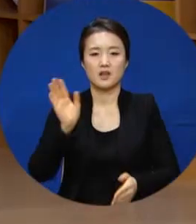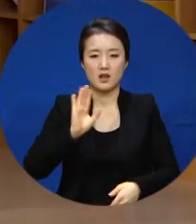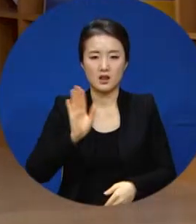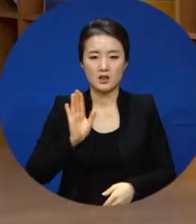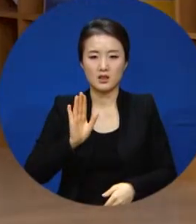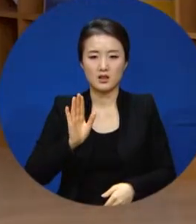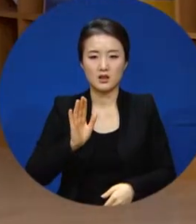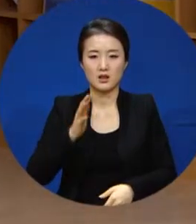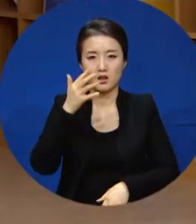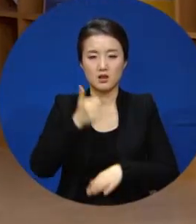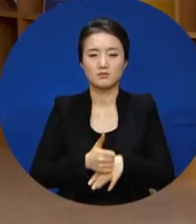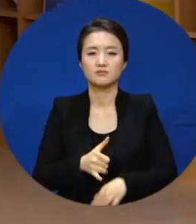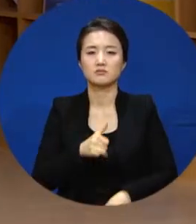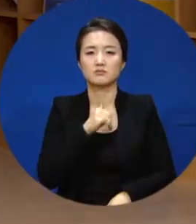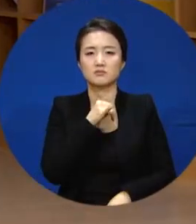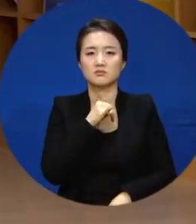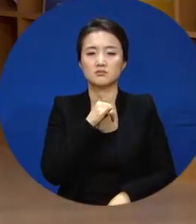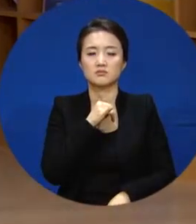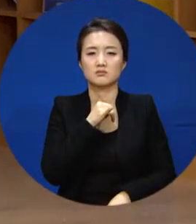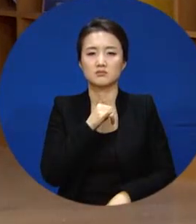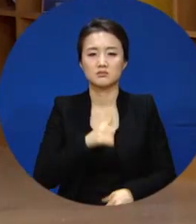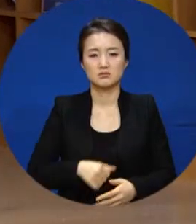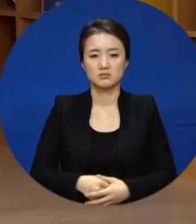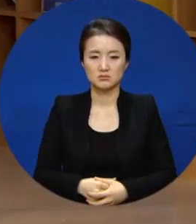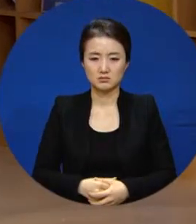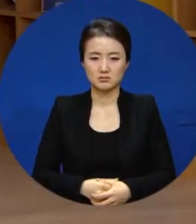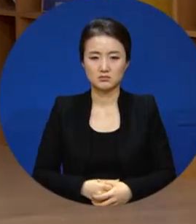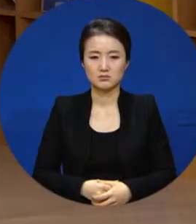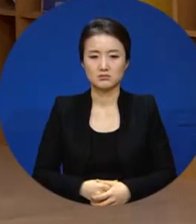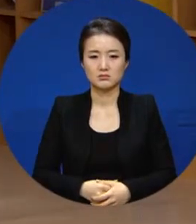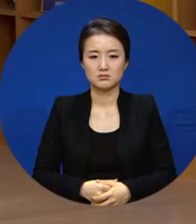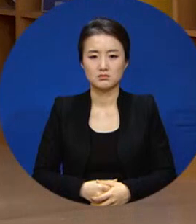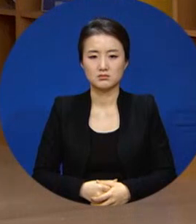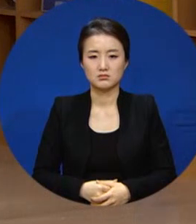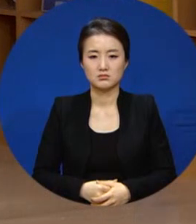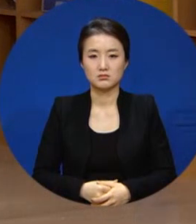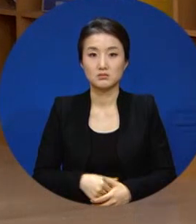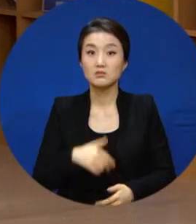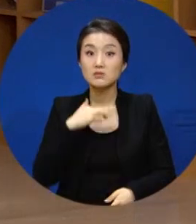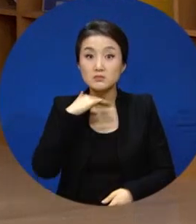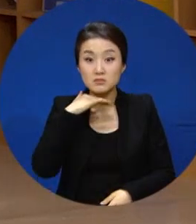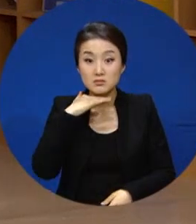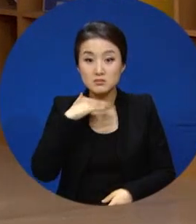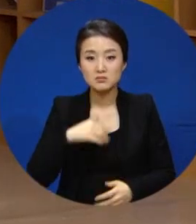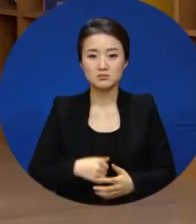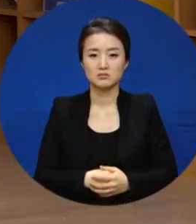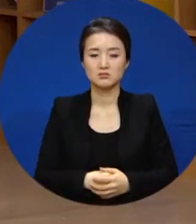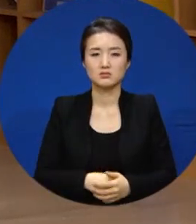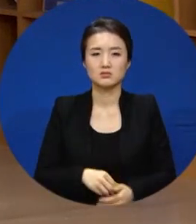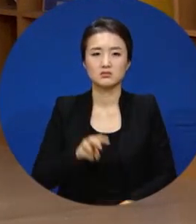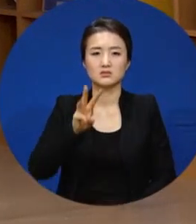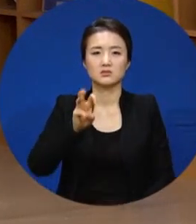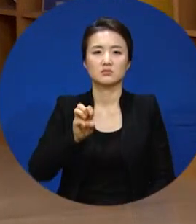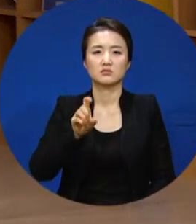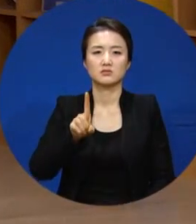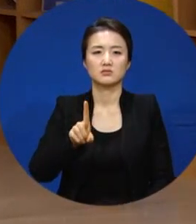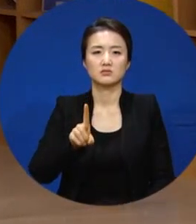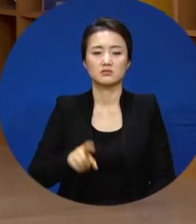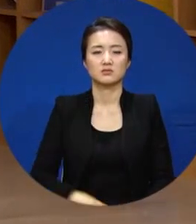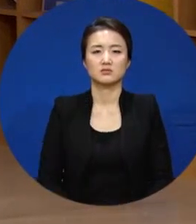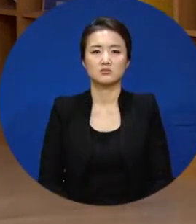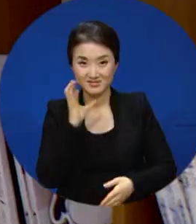항구가 자살을 해 볼 근데 그때 항우에 나이가 몇 살이냐 면 31 살이야